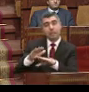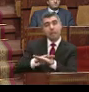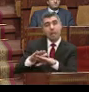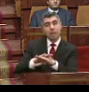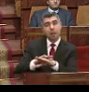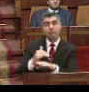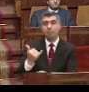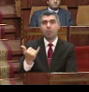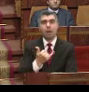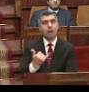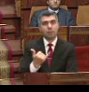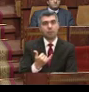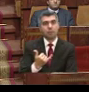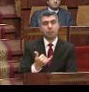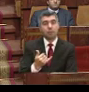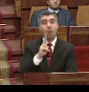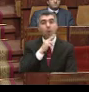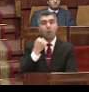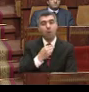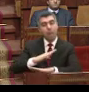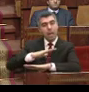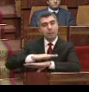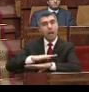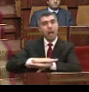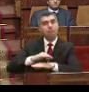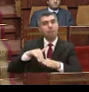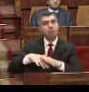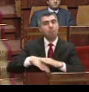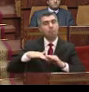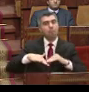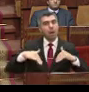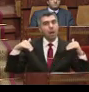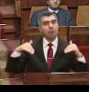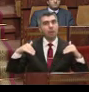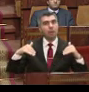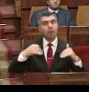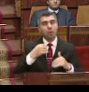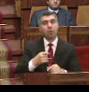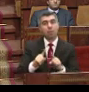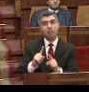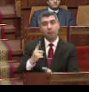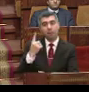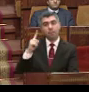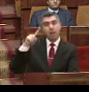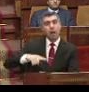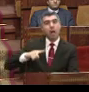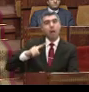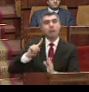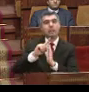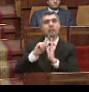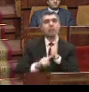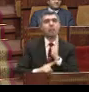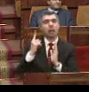المؤسسة، والحكومة خصها تحترم هذه المؤسسة. راه ما كاينش 100 يوم، كاينه واحد اليوم في الأسبوع تجي تجاوب عليه.